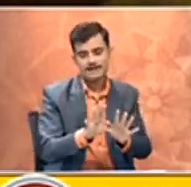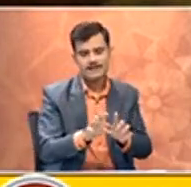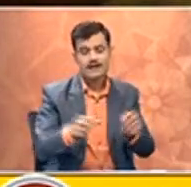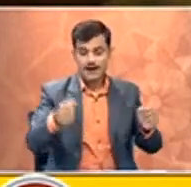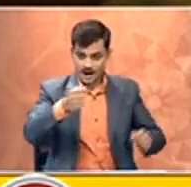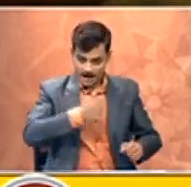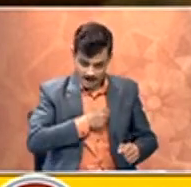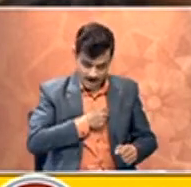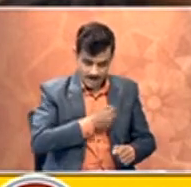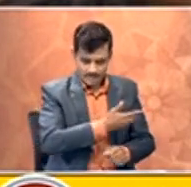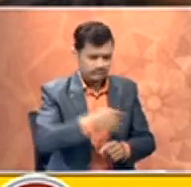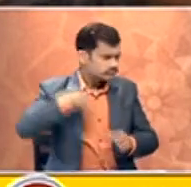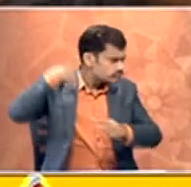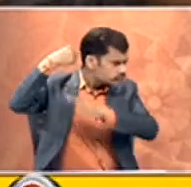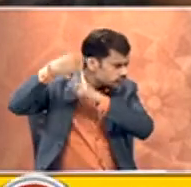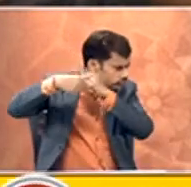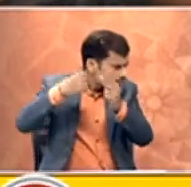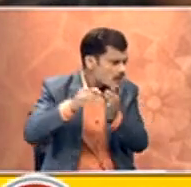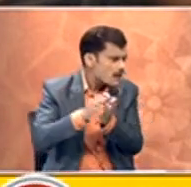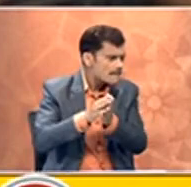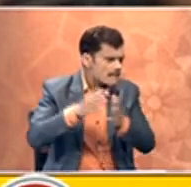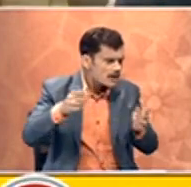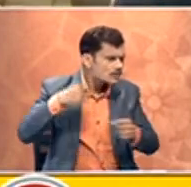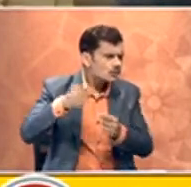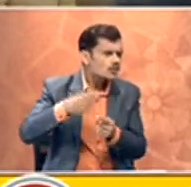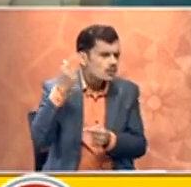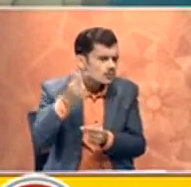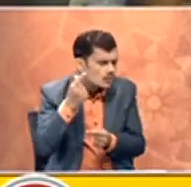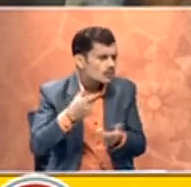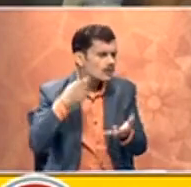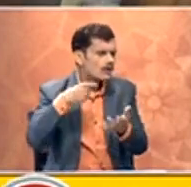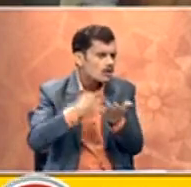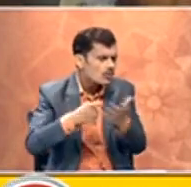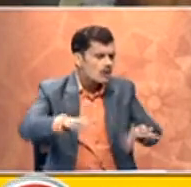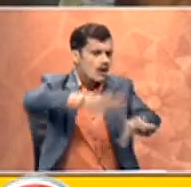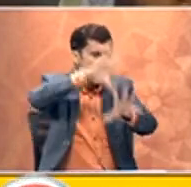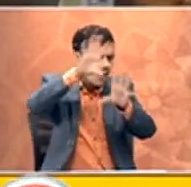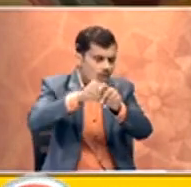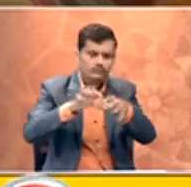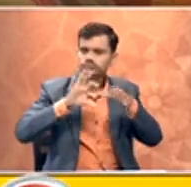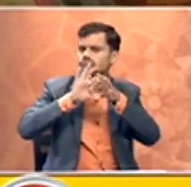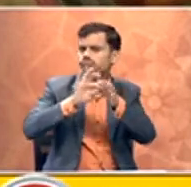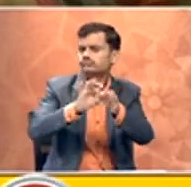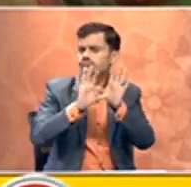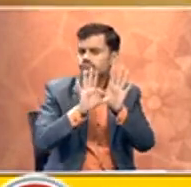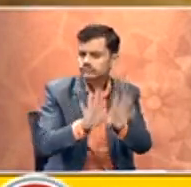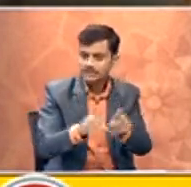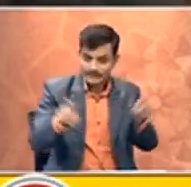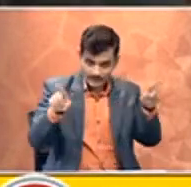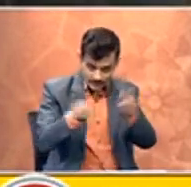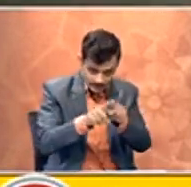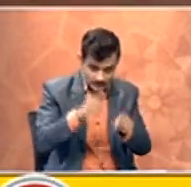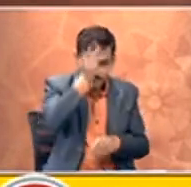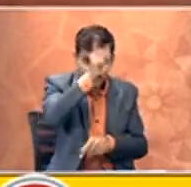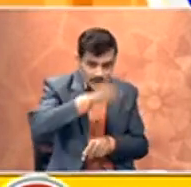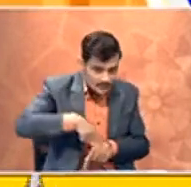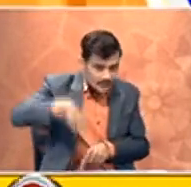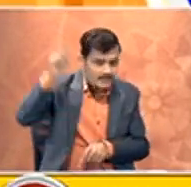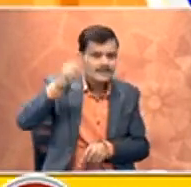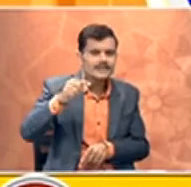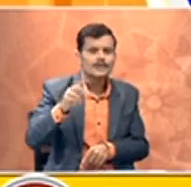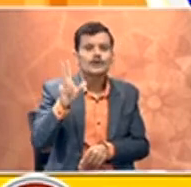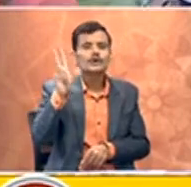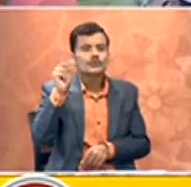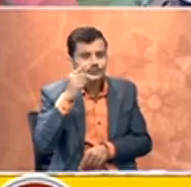अपने चीर पुरातन भव्य वैभव से जुड़ जाते हैं। ऐसे ही भारत की एक और मातृभाषा